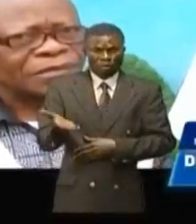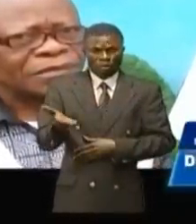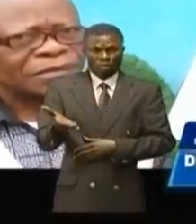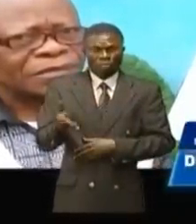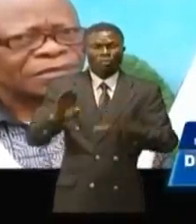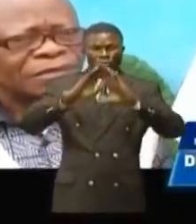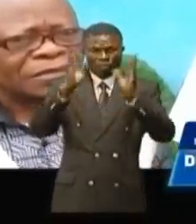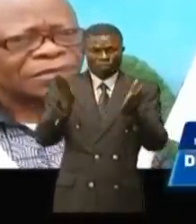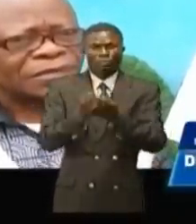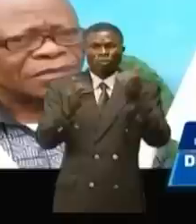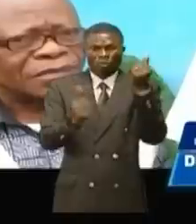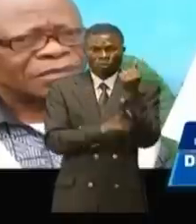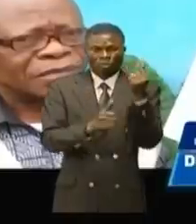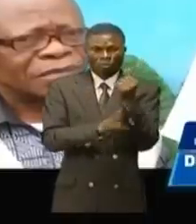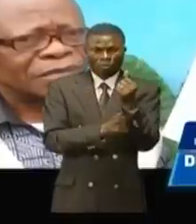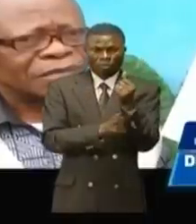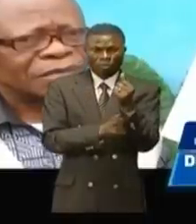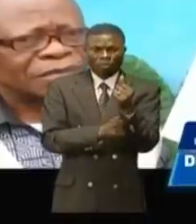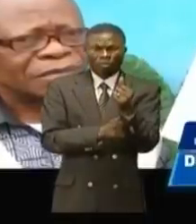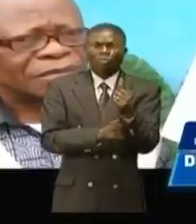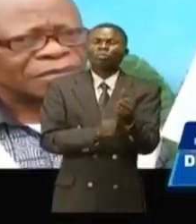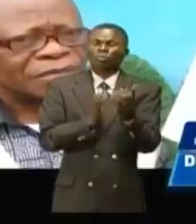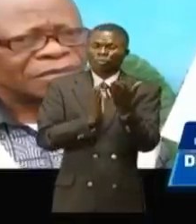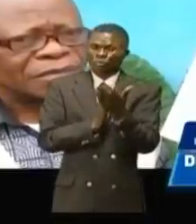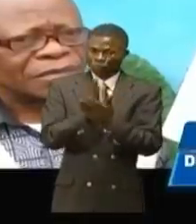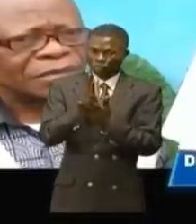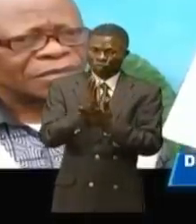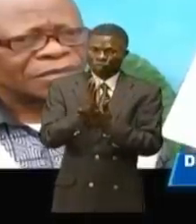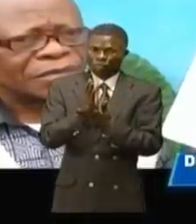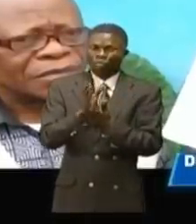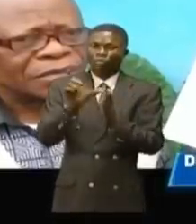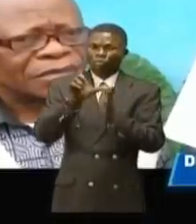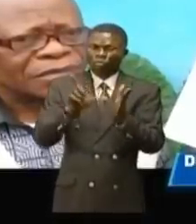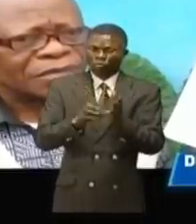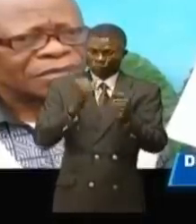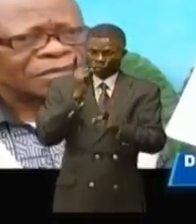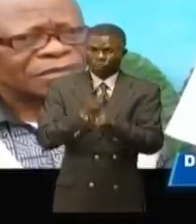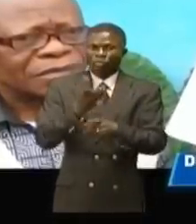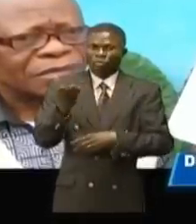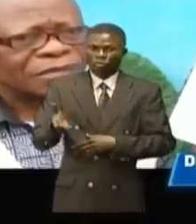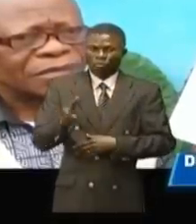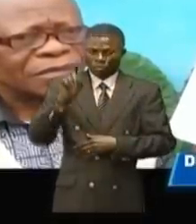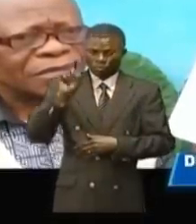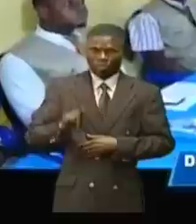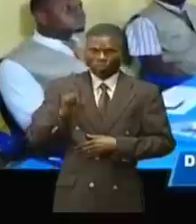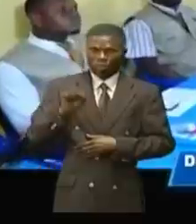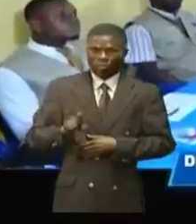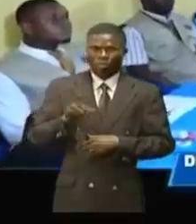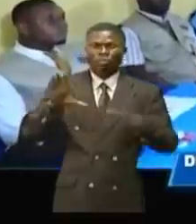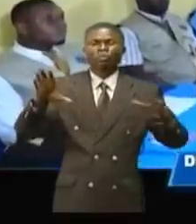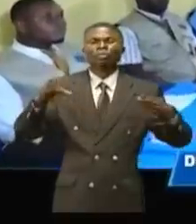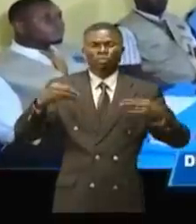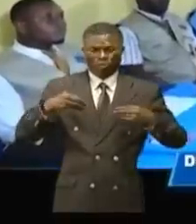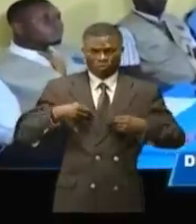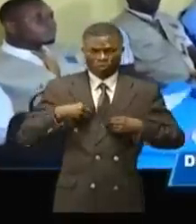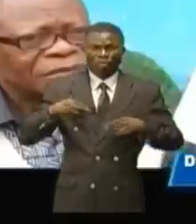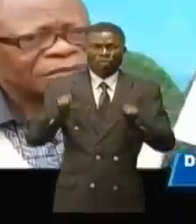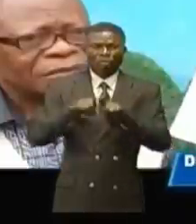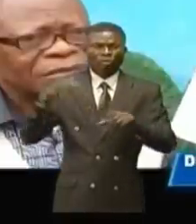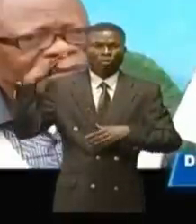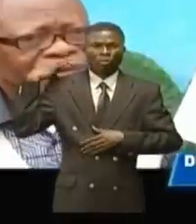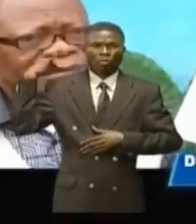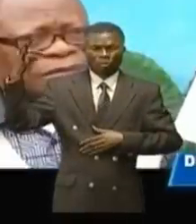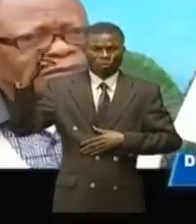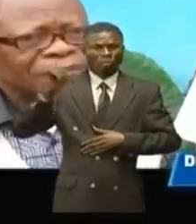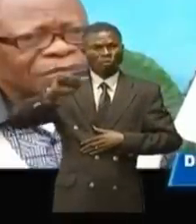et tout le monde qui réunit les conditions requises par la loi se verra admis comme candidat. C'est à